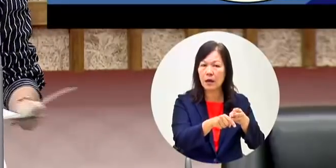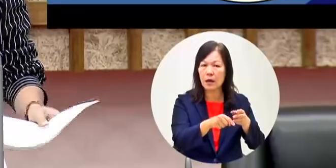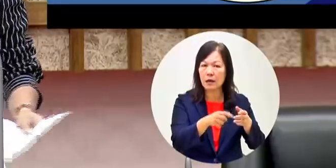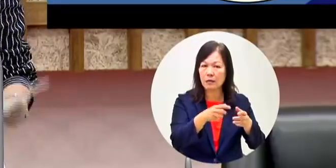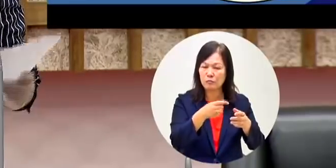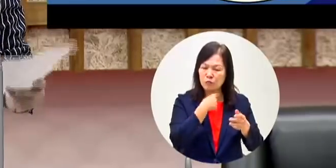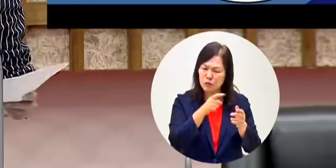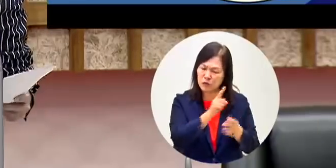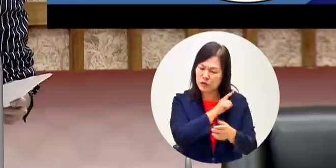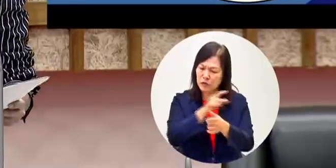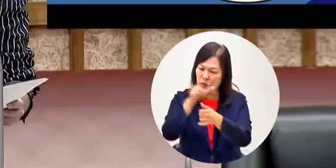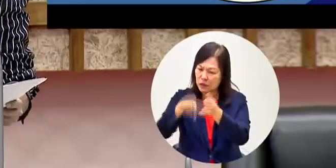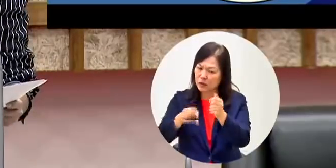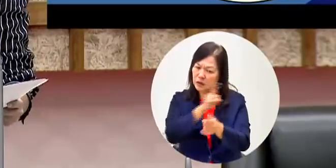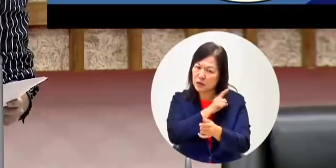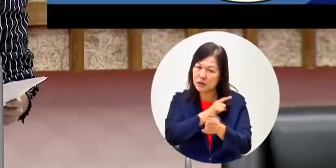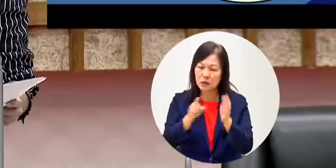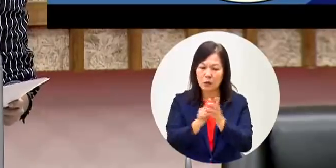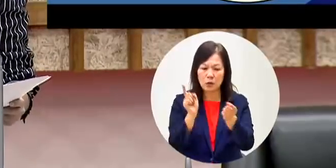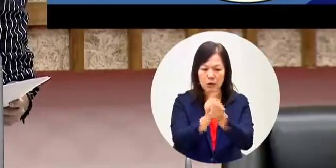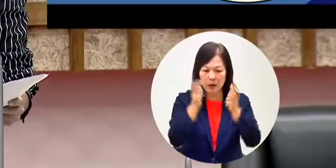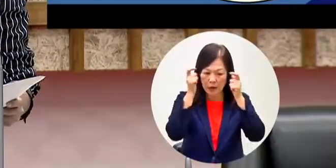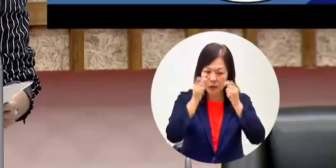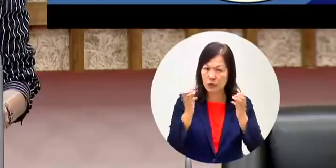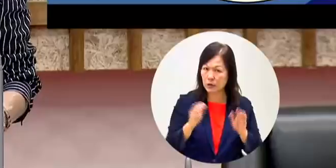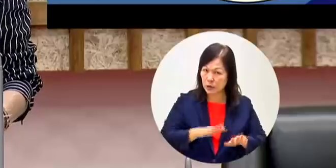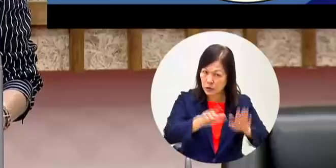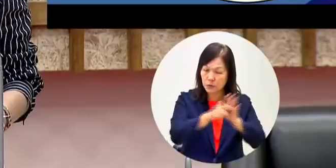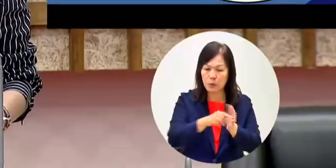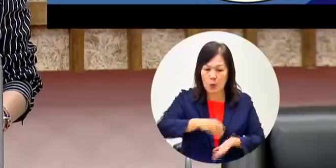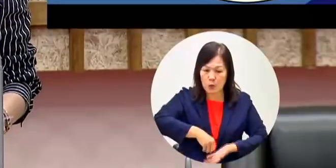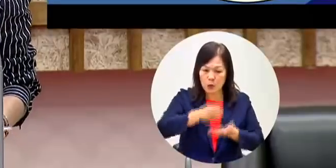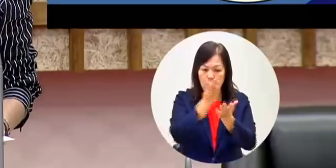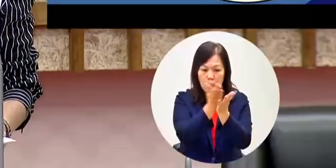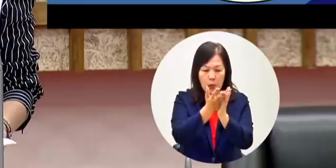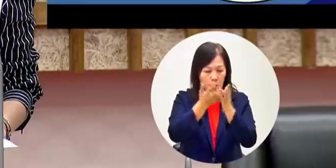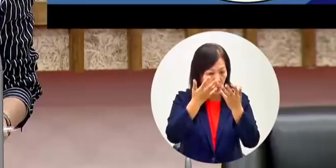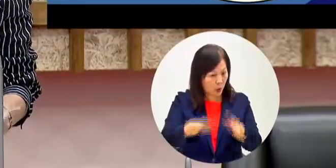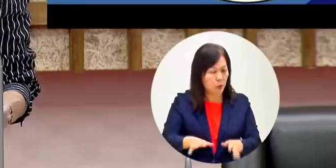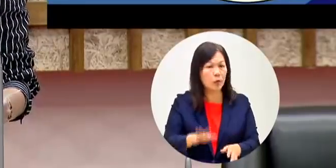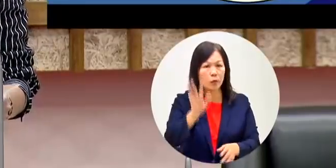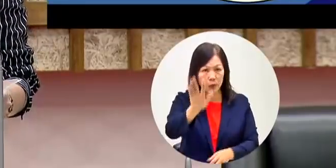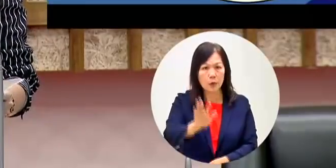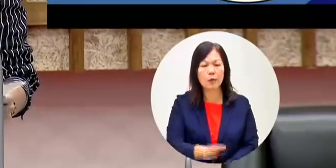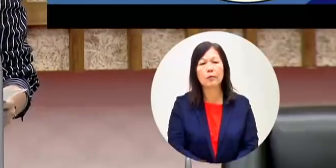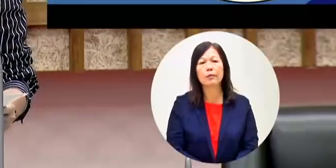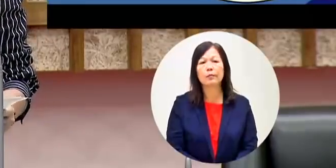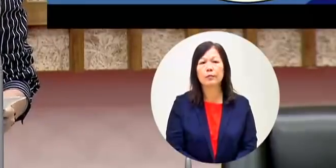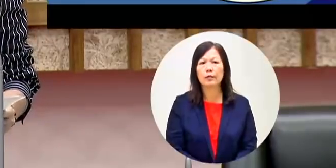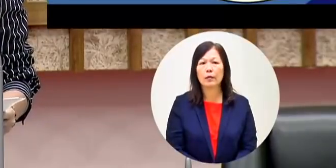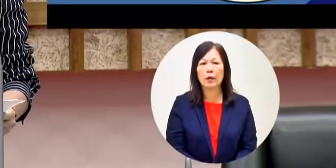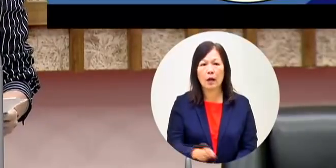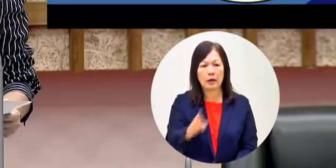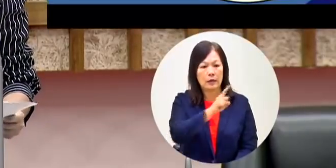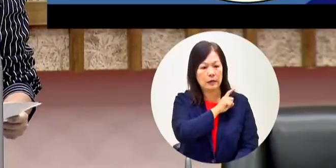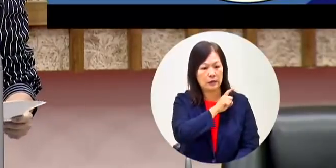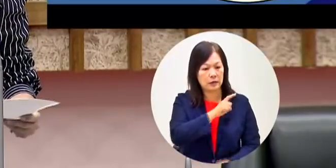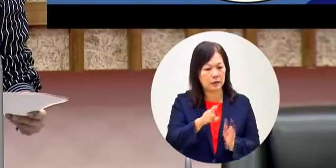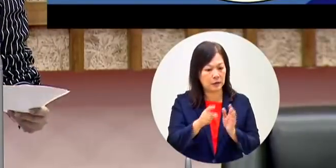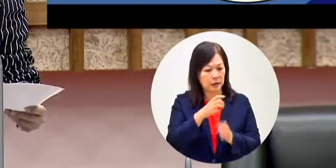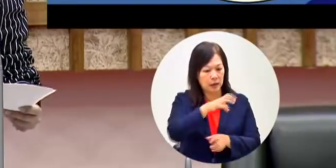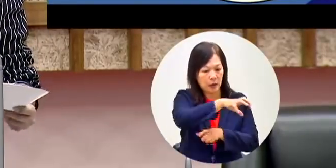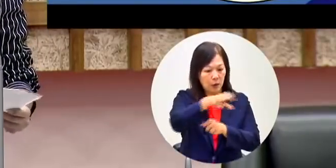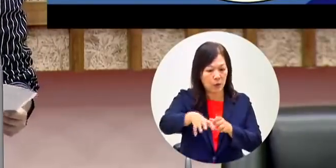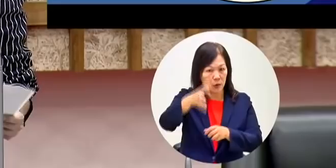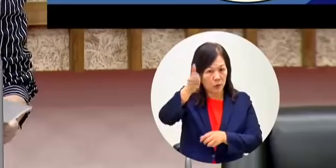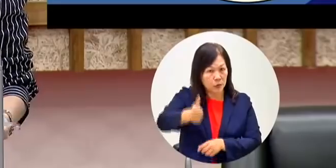发展你提出了非常多伟大的方向之外呢，您的局处首长以及呢我们